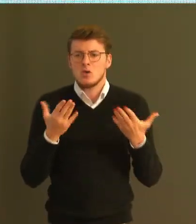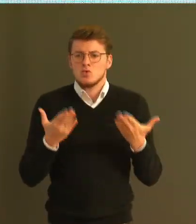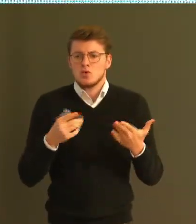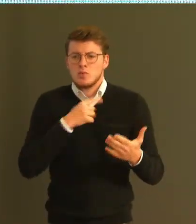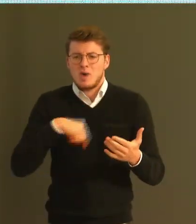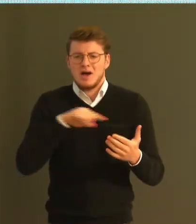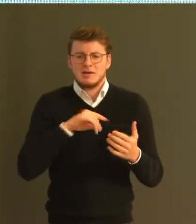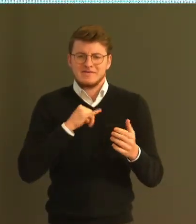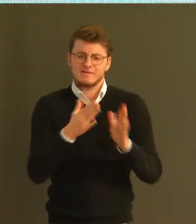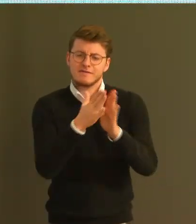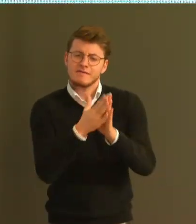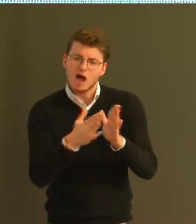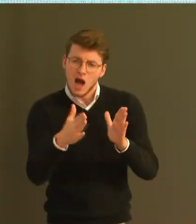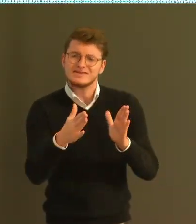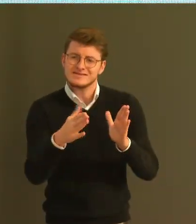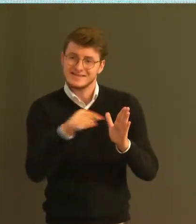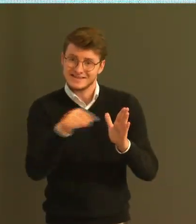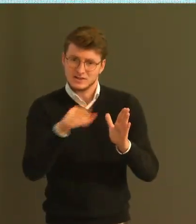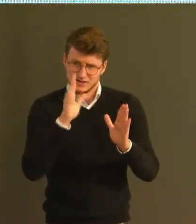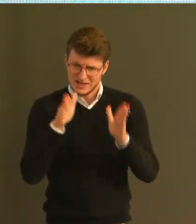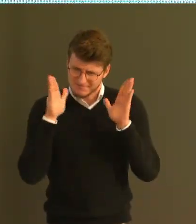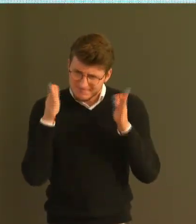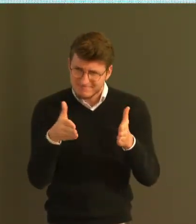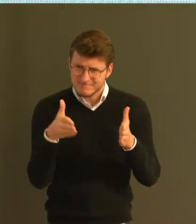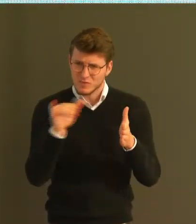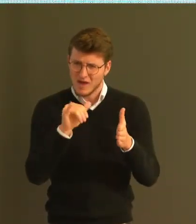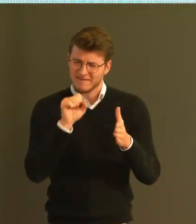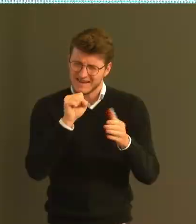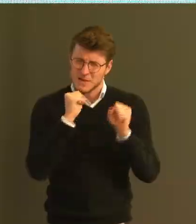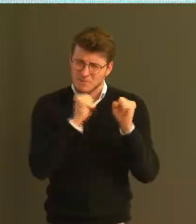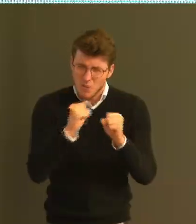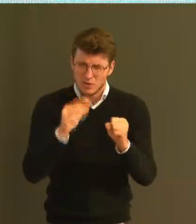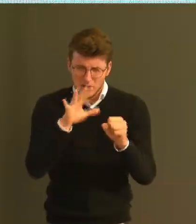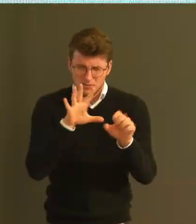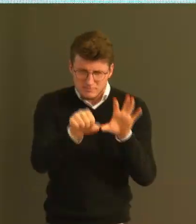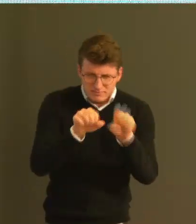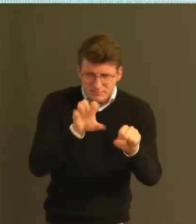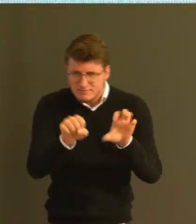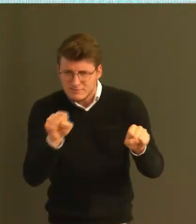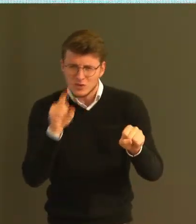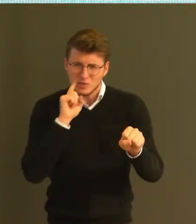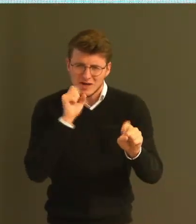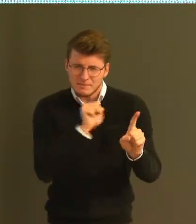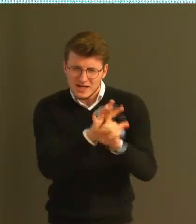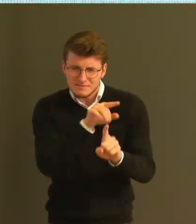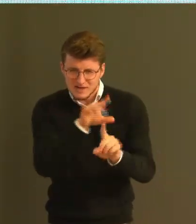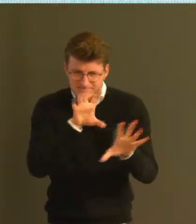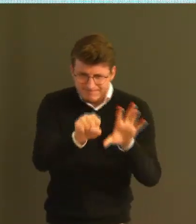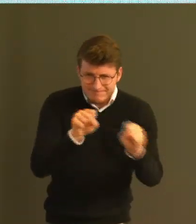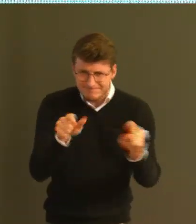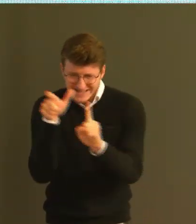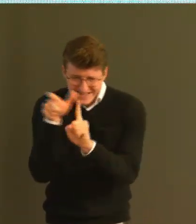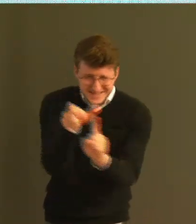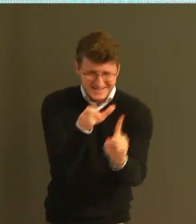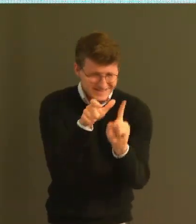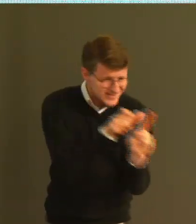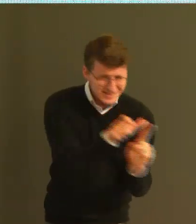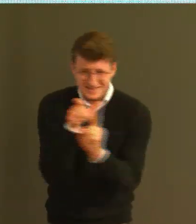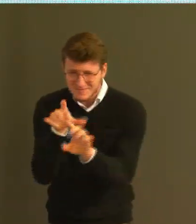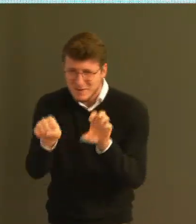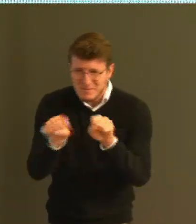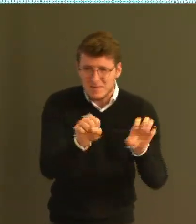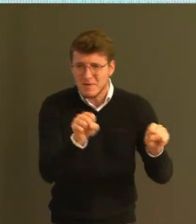in cette eau peut trouver morlaix de dicter ce meeting oxford eu vent de contacts à